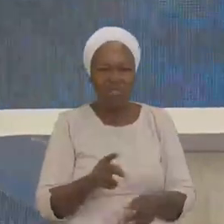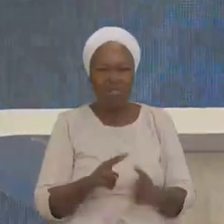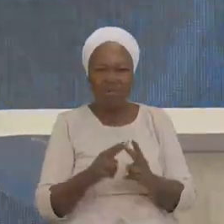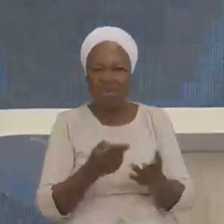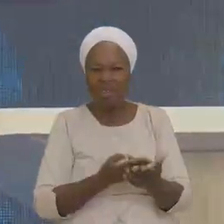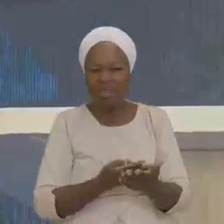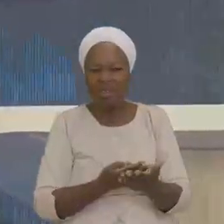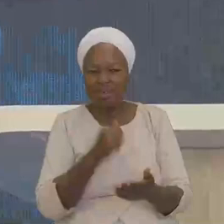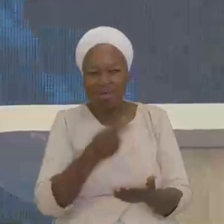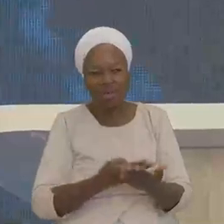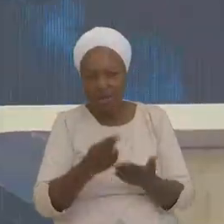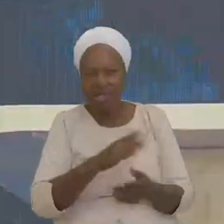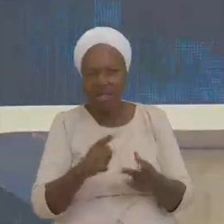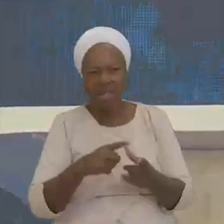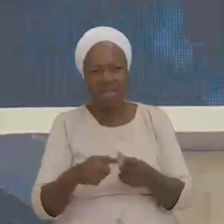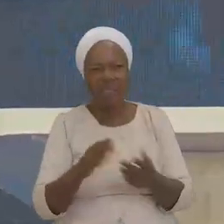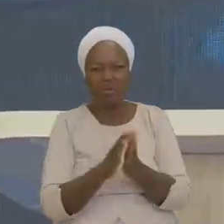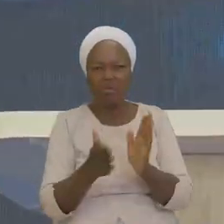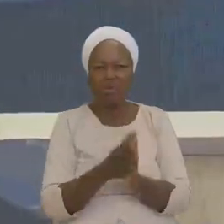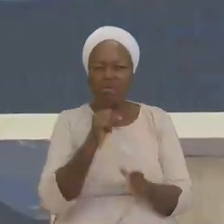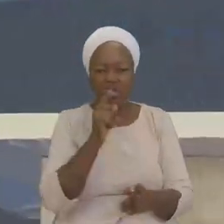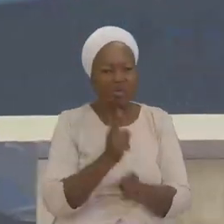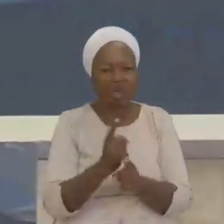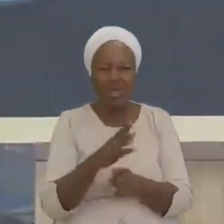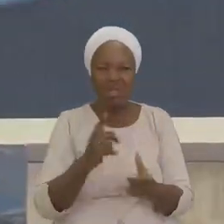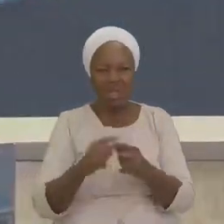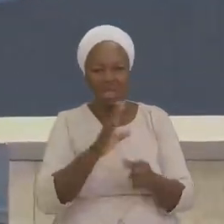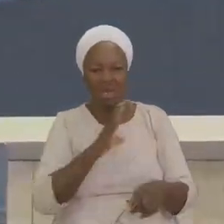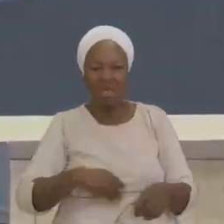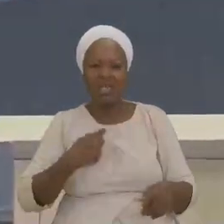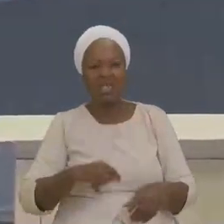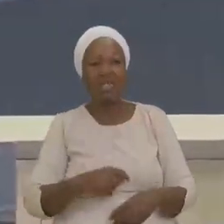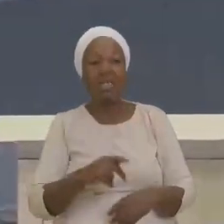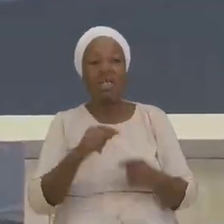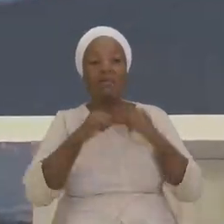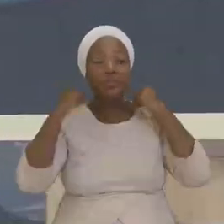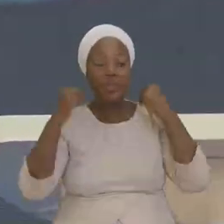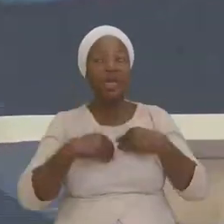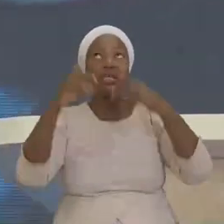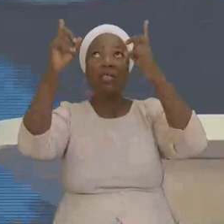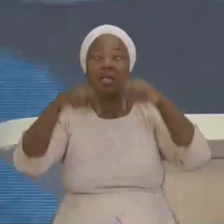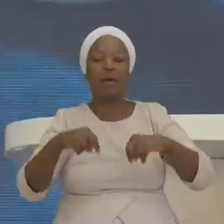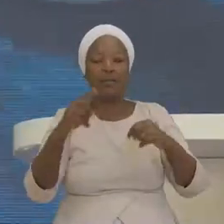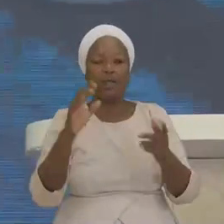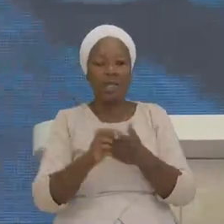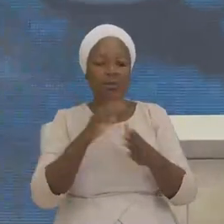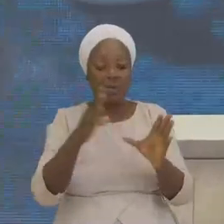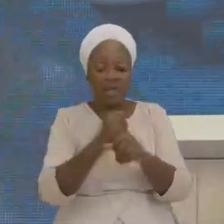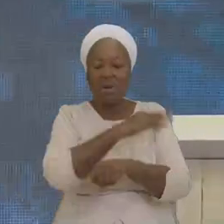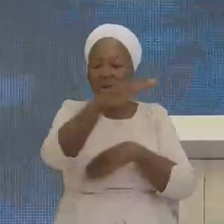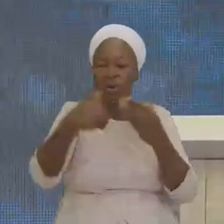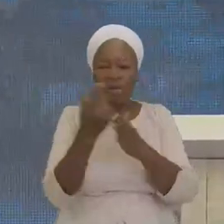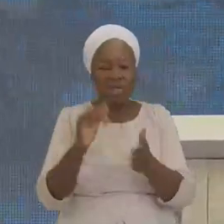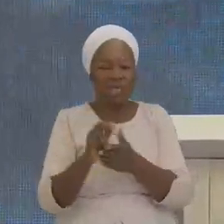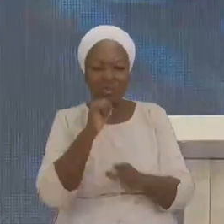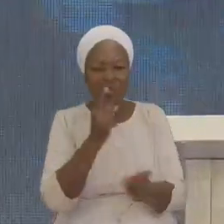injustes, elles deviennent illégitimes. Christ le sacrificateur est venu pour que ces choses de nos vies qui semblent